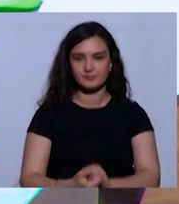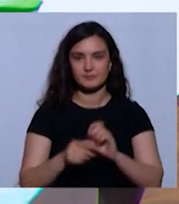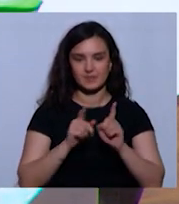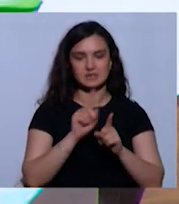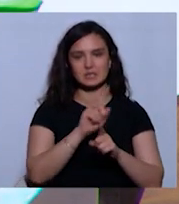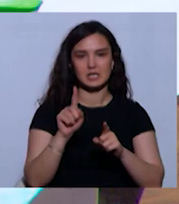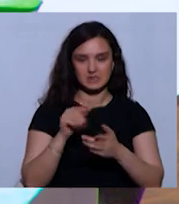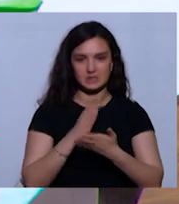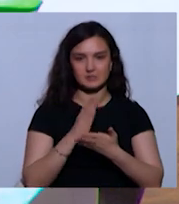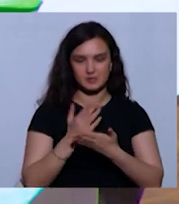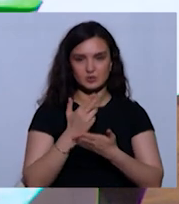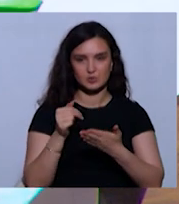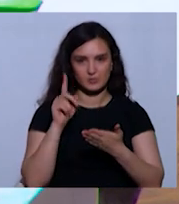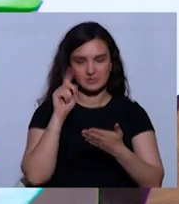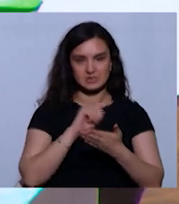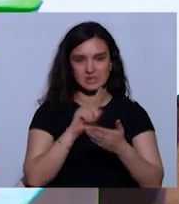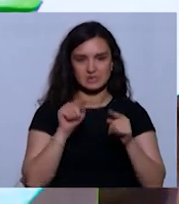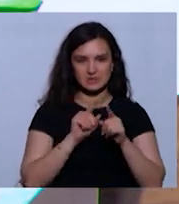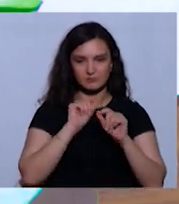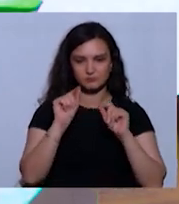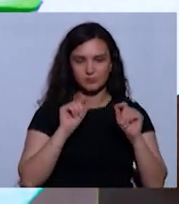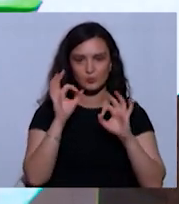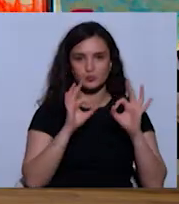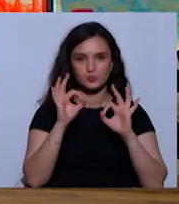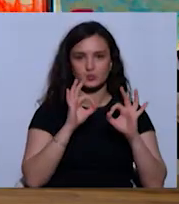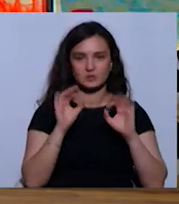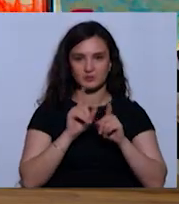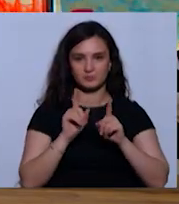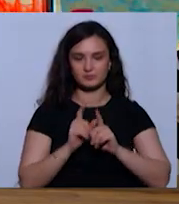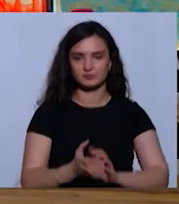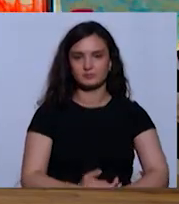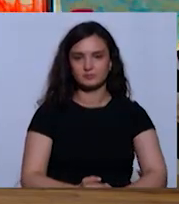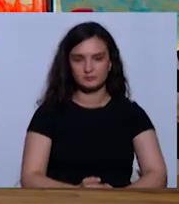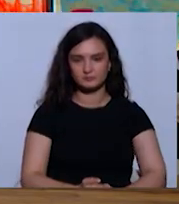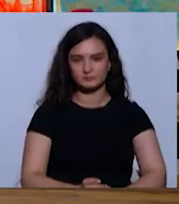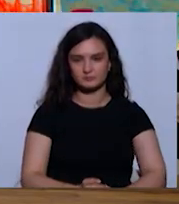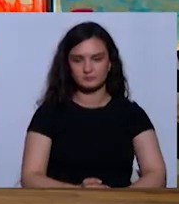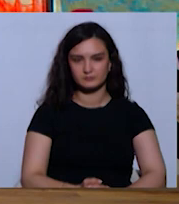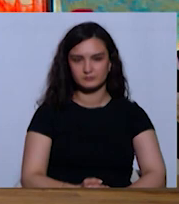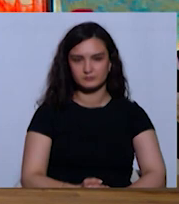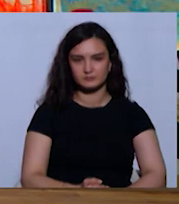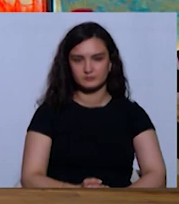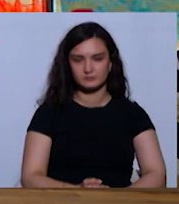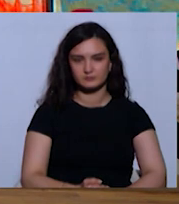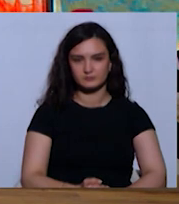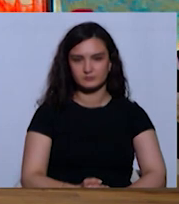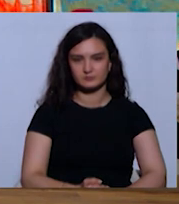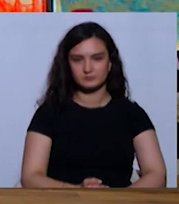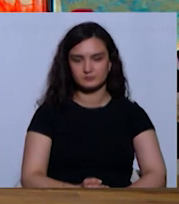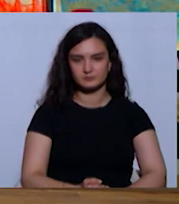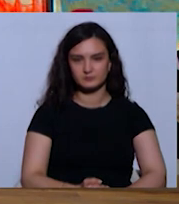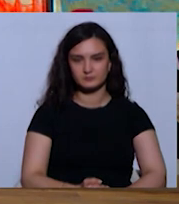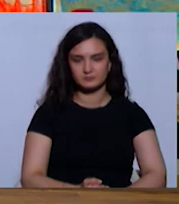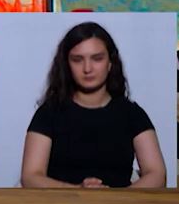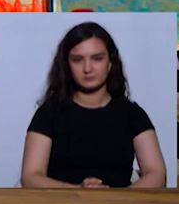ესეთ რაღაცები აქვს ხოლმე, ხო იცით კიდე რაღაცა ერთი ბურთები პატარა. მოიცა თეთრი თეთრი პატარა ბურთები.